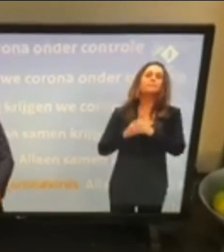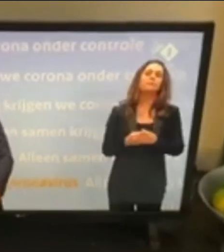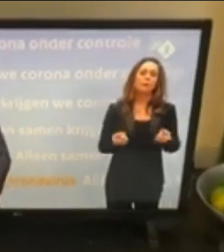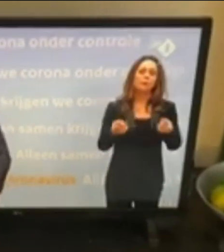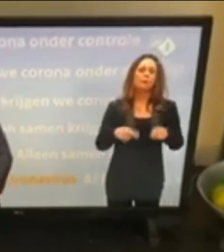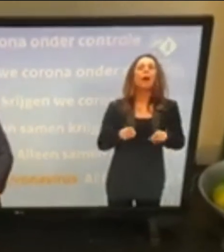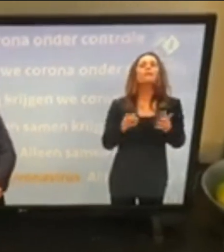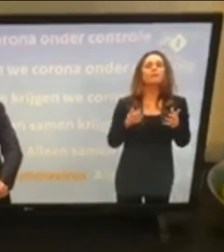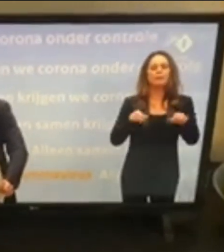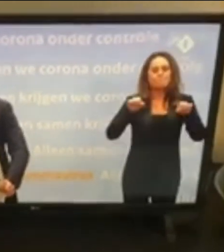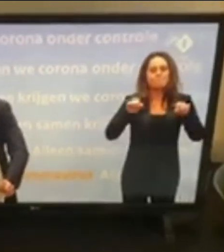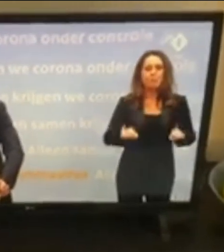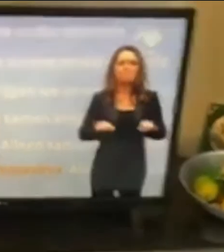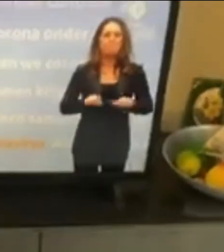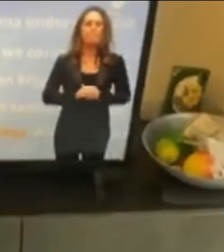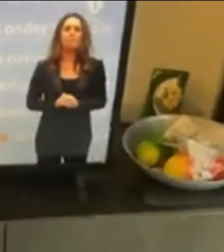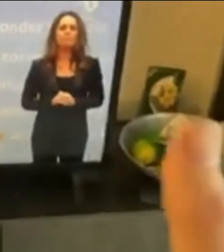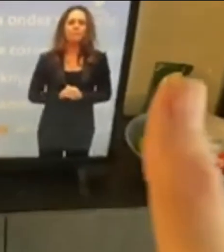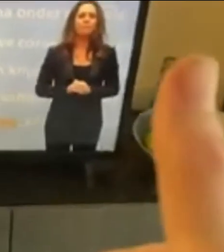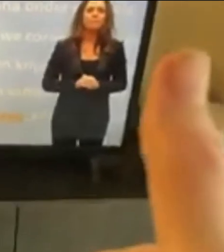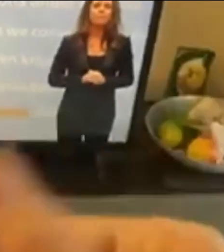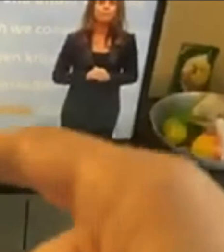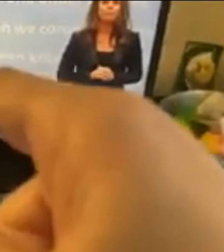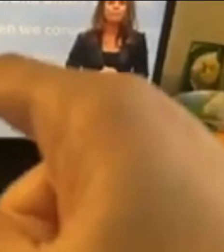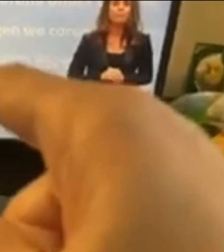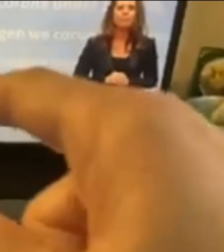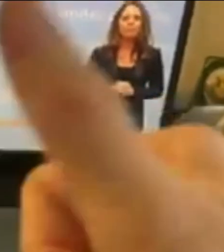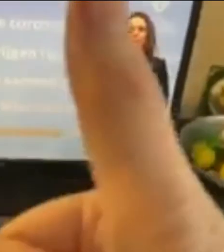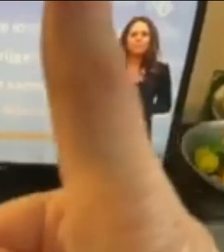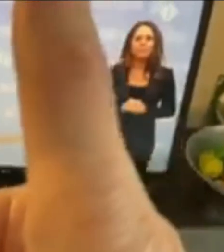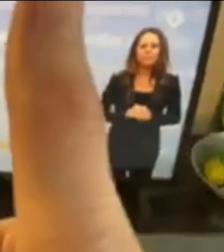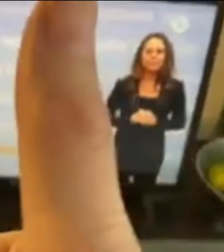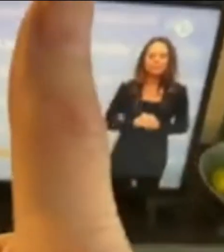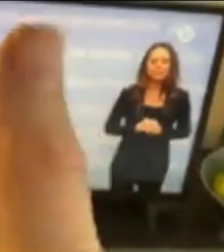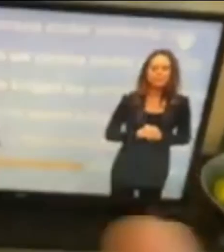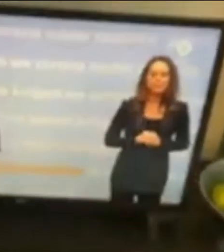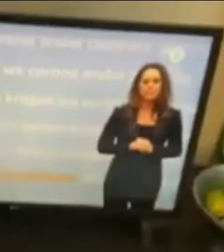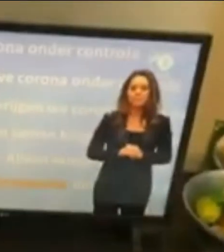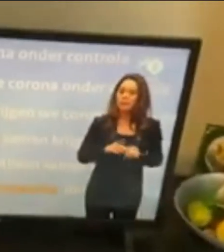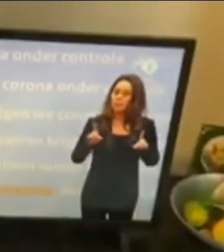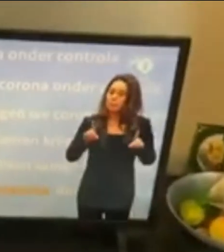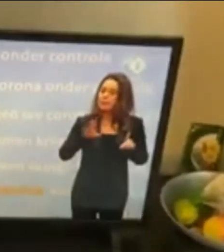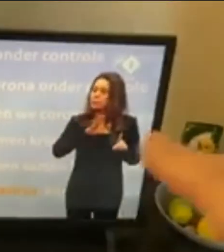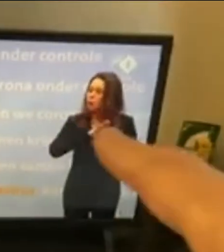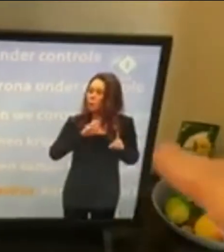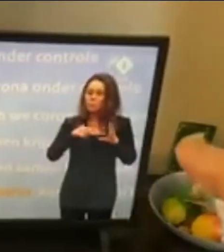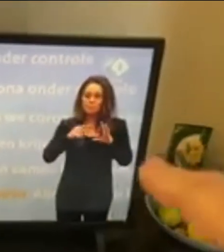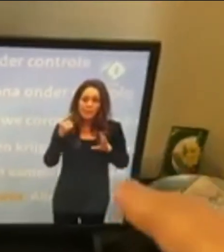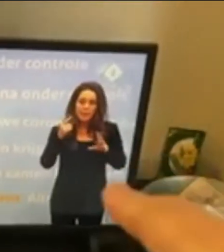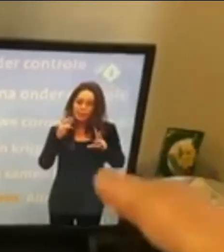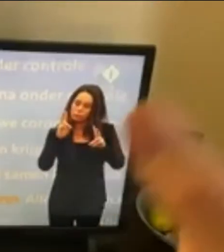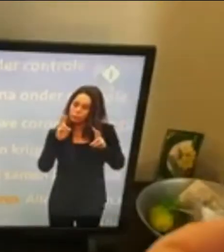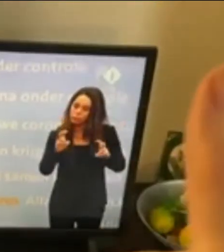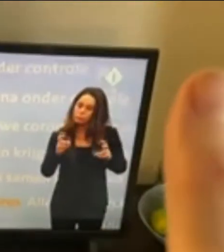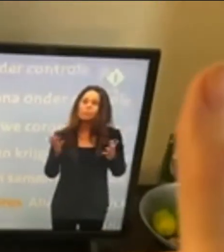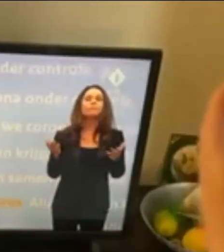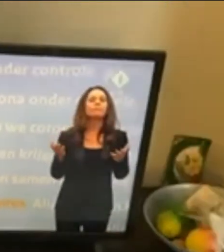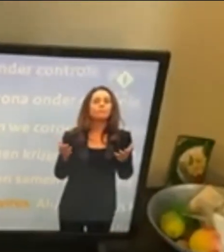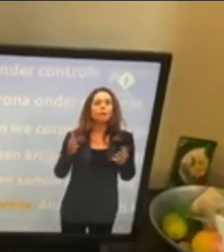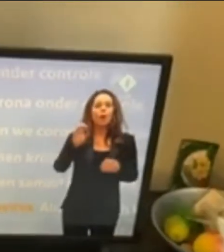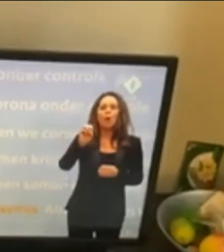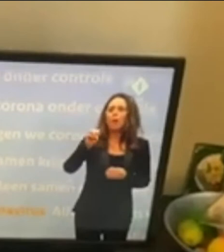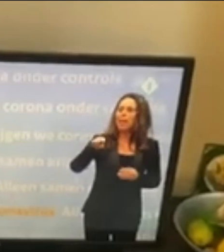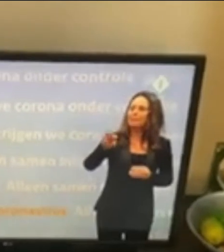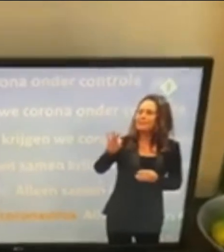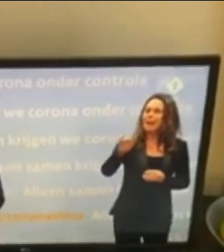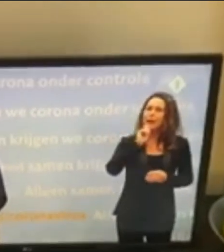een definitief besluit nemen. En daarbij hebben we natuurlijk ook verder gekeken. Want het advies wat we hebben gekregen van het OMT